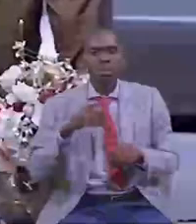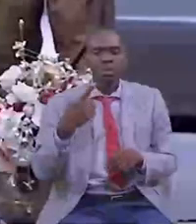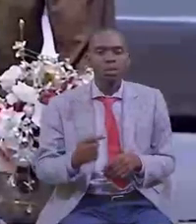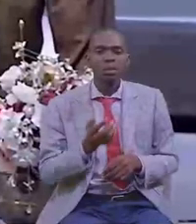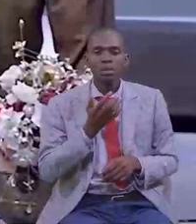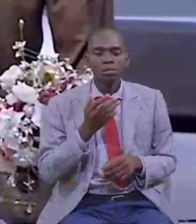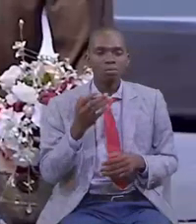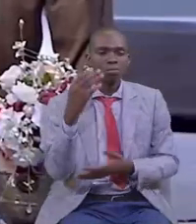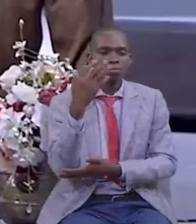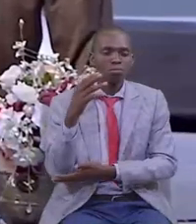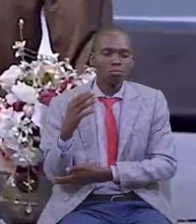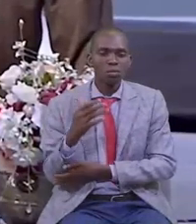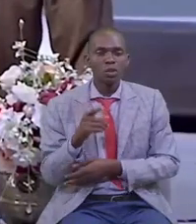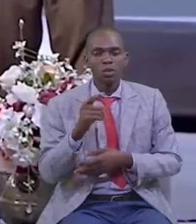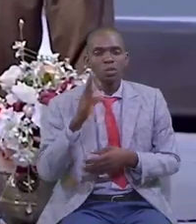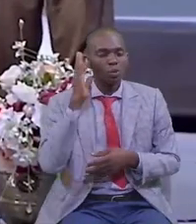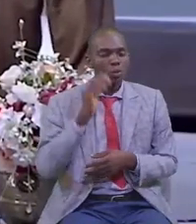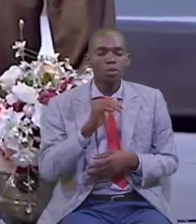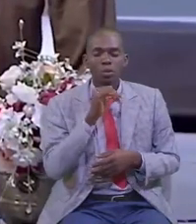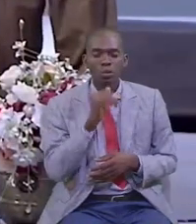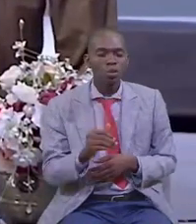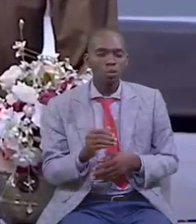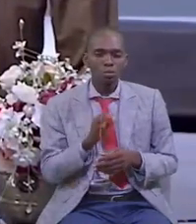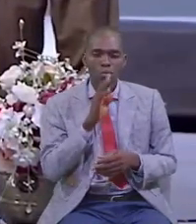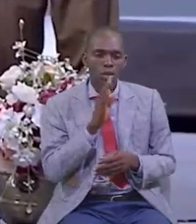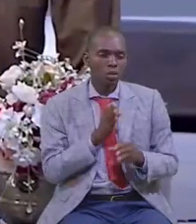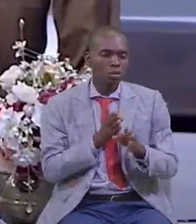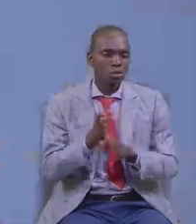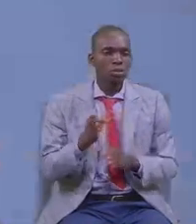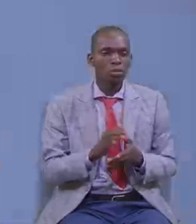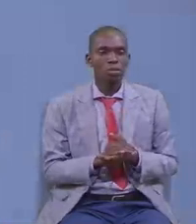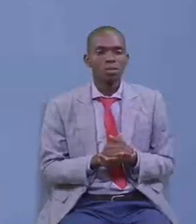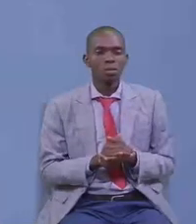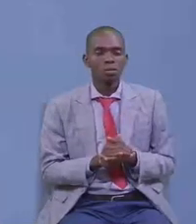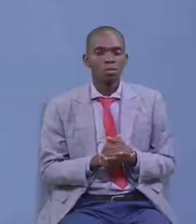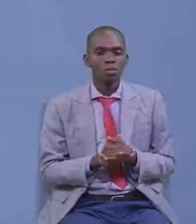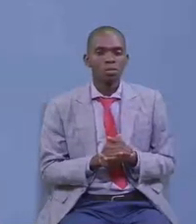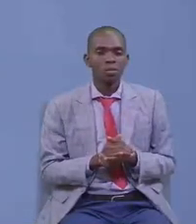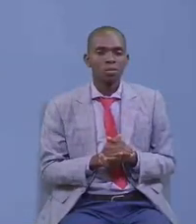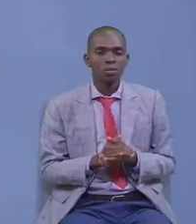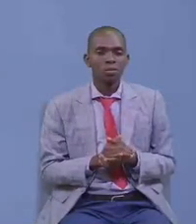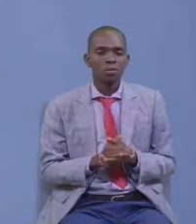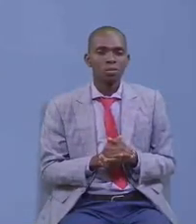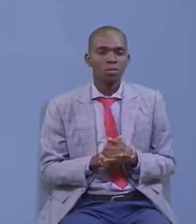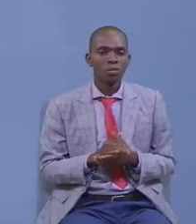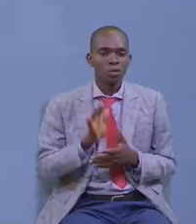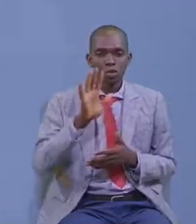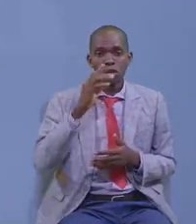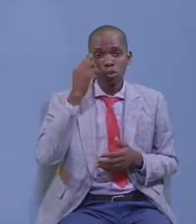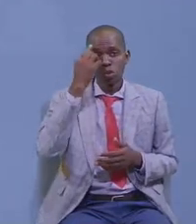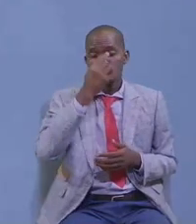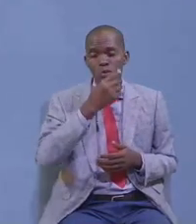Tu ne pourras pas aller directement. Les regards vont te terrifier.